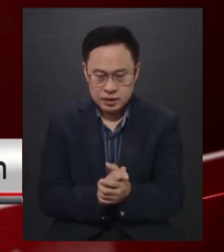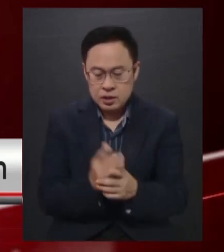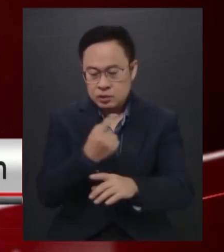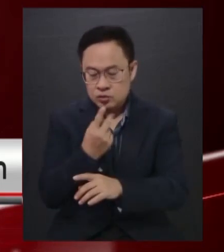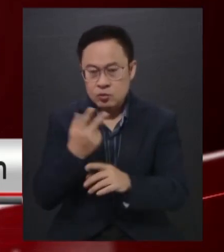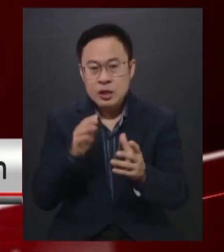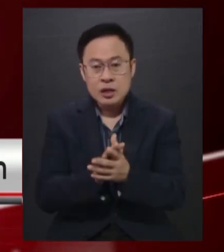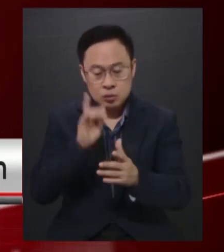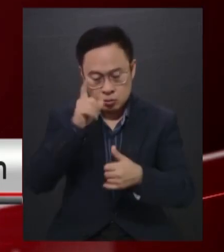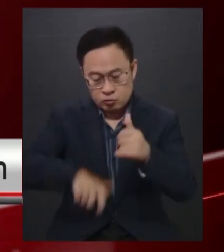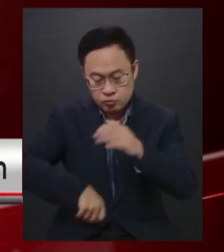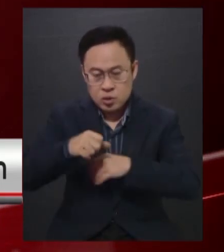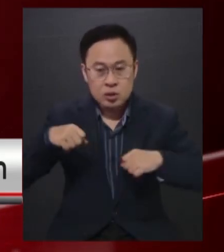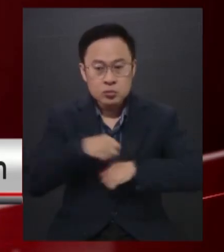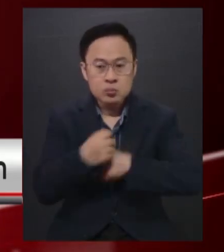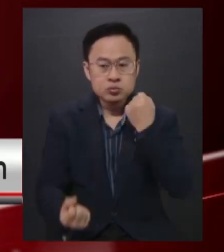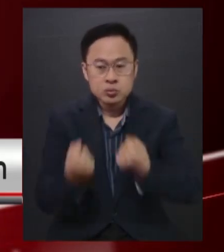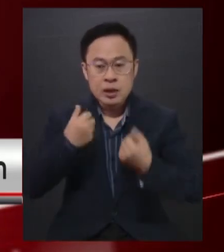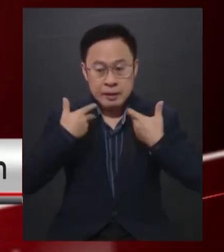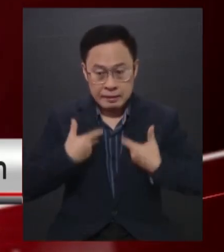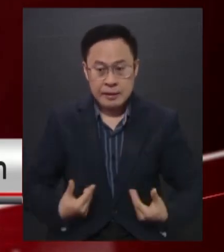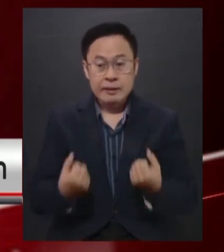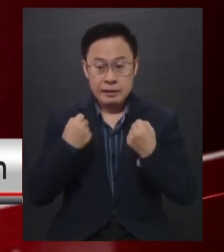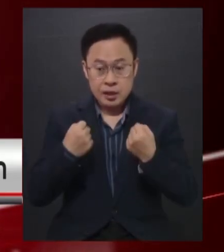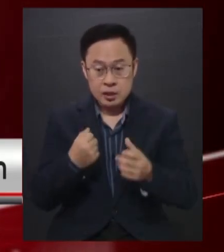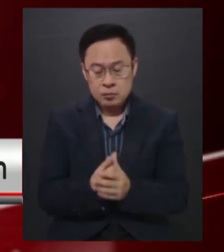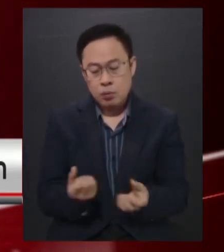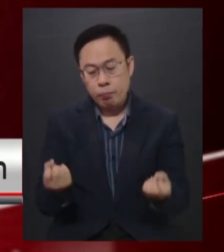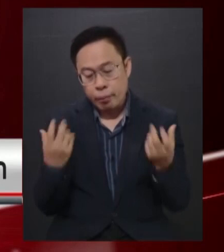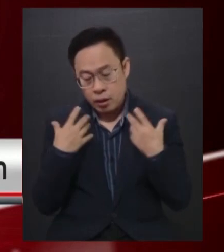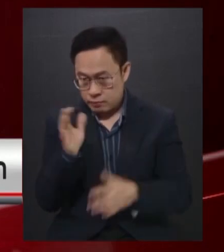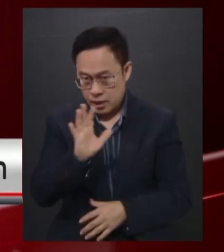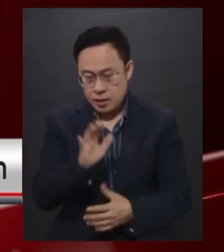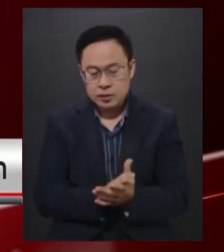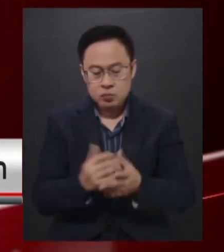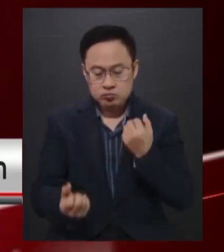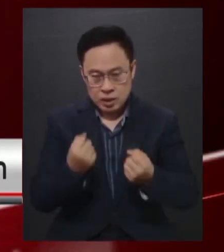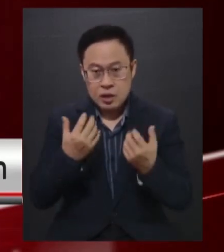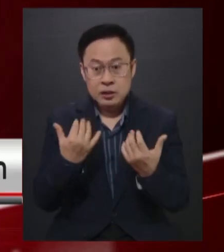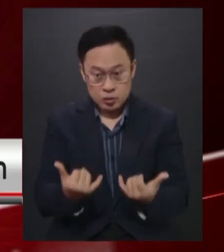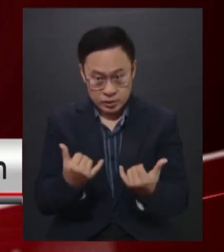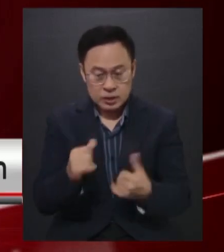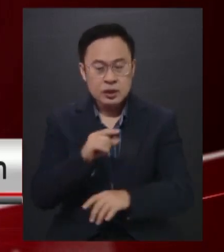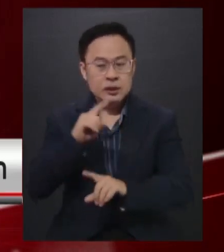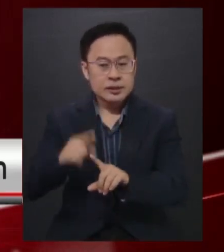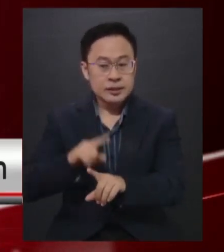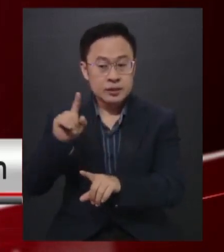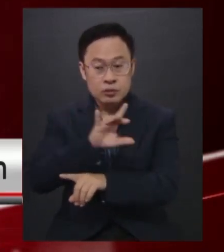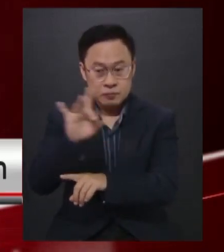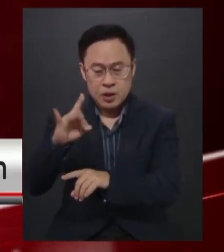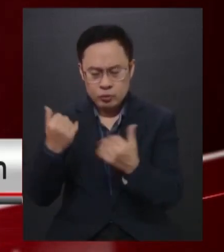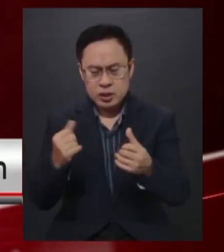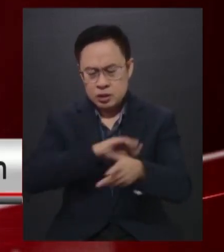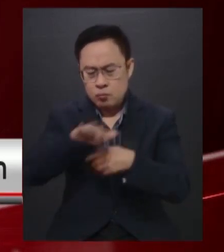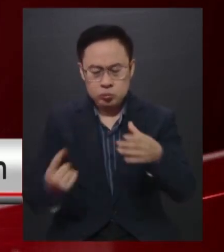ฟิตเนสเข้ายิ้มเพื่อรักษาสภาพร่างกายอยู่และอเอ่อก็เลยไม่มีปัญหานะครับแล้วก็เดี๋ยววันนี้จะกลับมารวมตัวกันแบบฟทีมนะฮะแล้วก็อย่างที่บอกว่าจะมีอุ่น